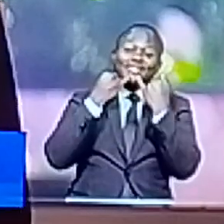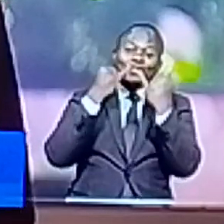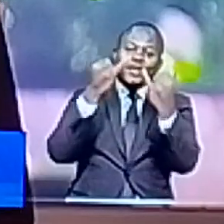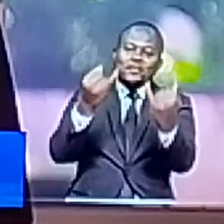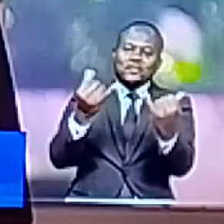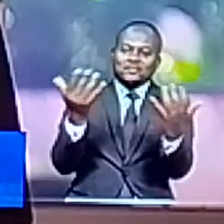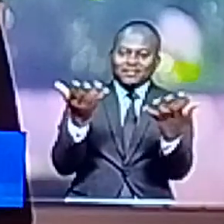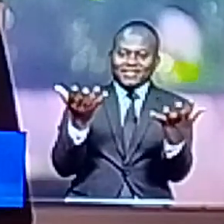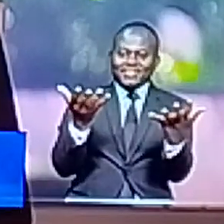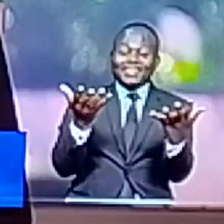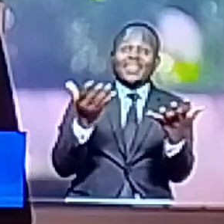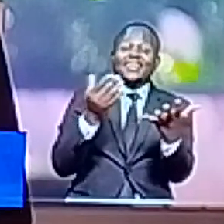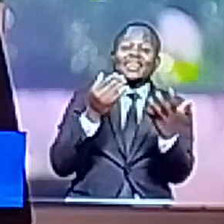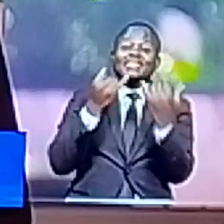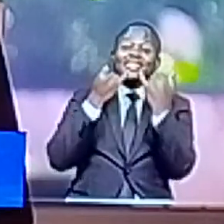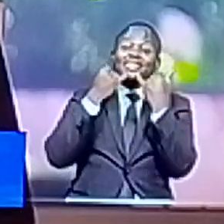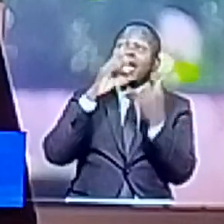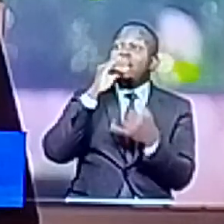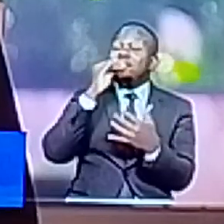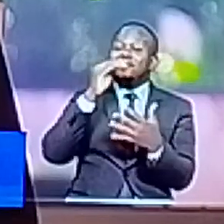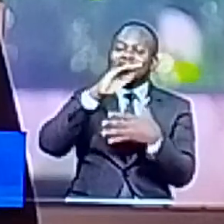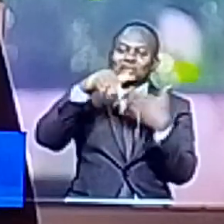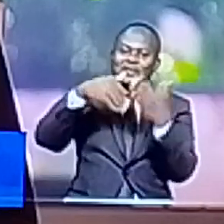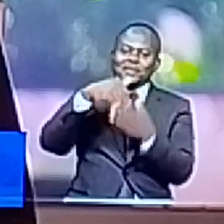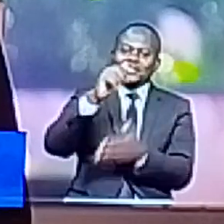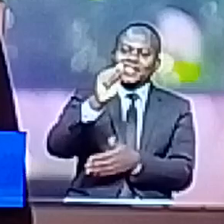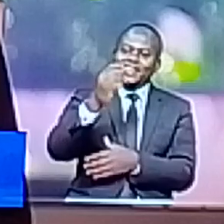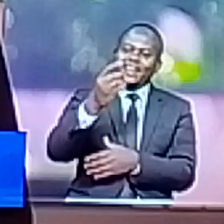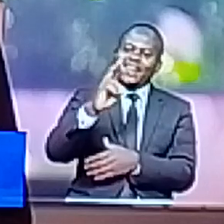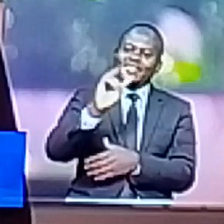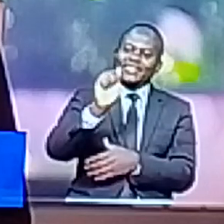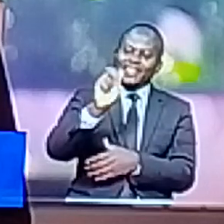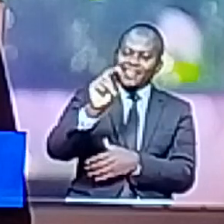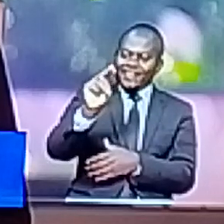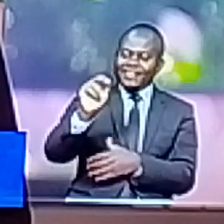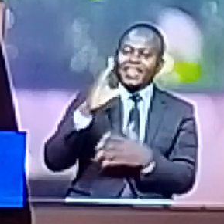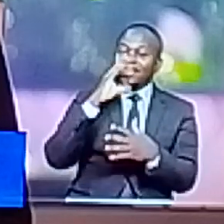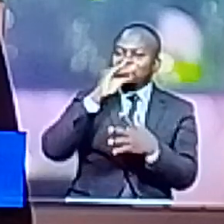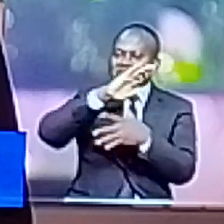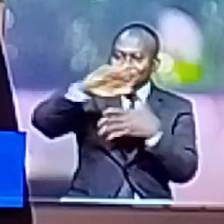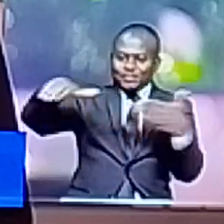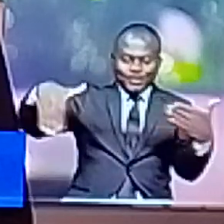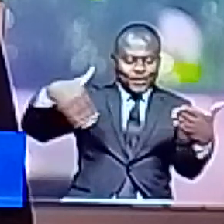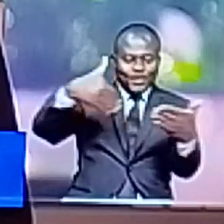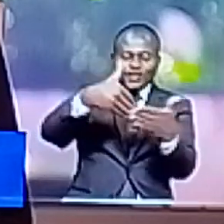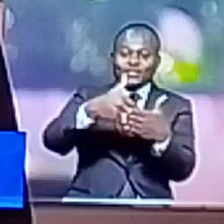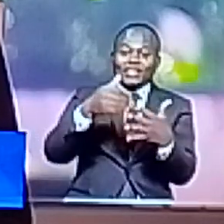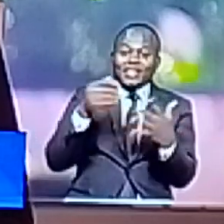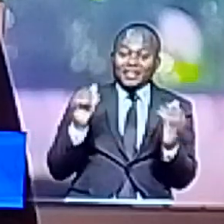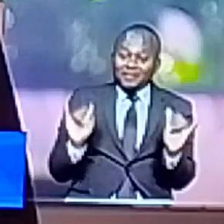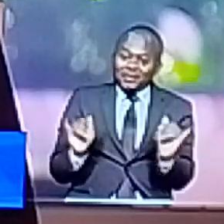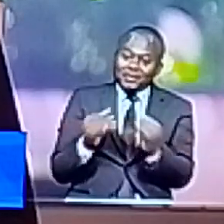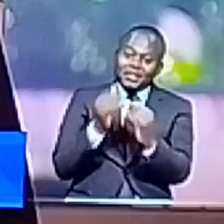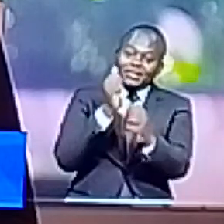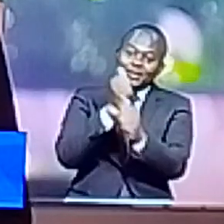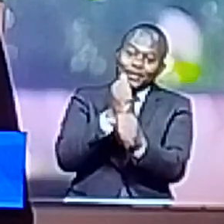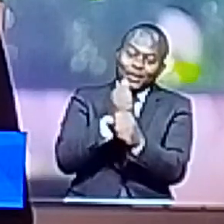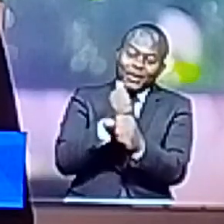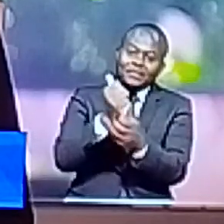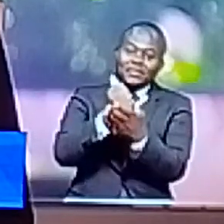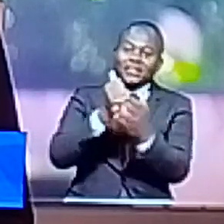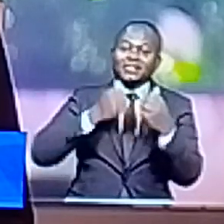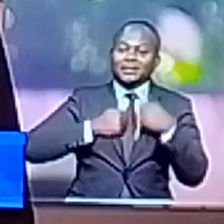n'iki se ko yabivuze Adriane yabivuze byose ibyo tugerageza gukora biteza abaturage